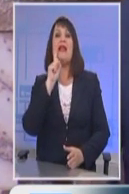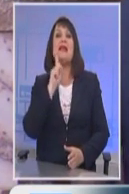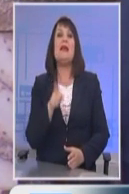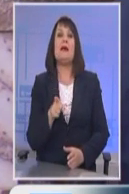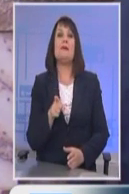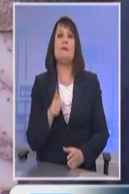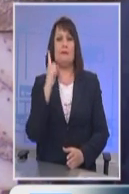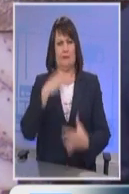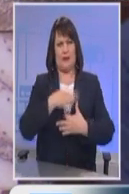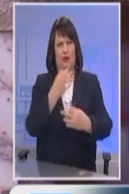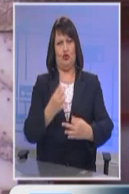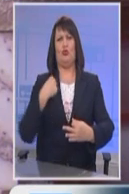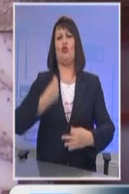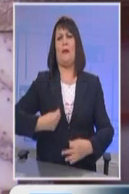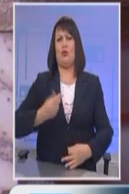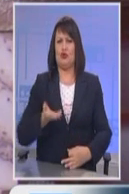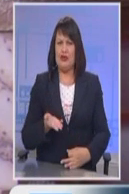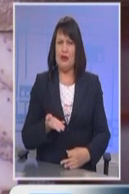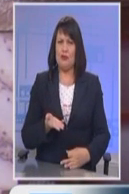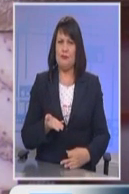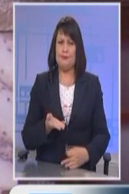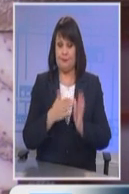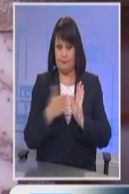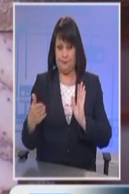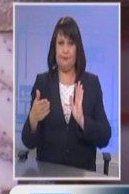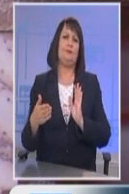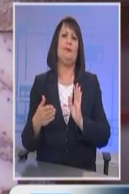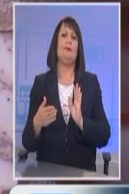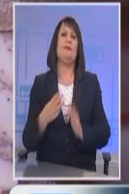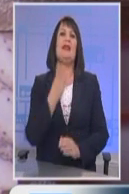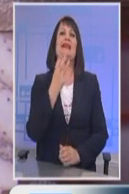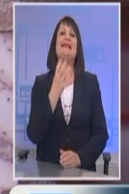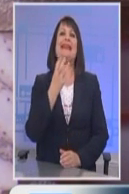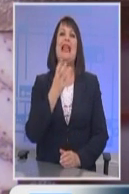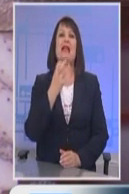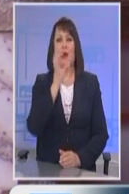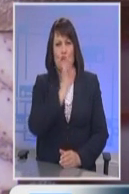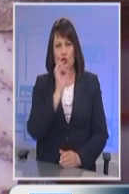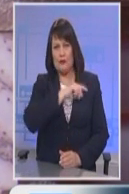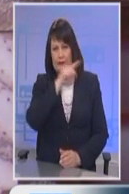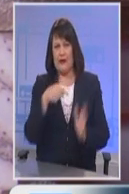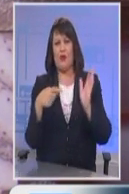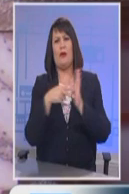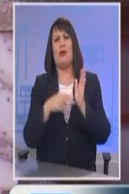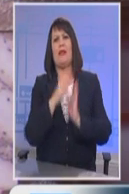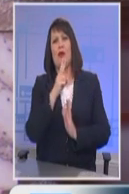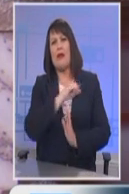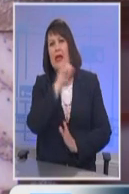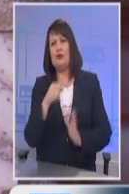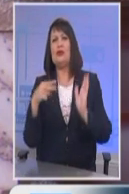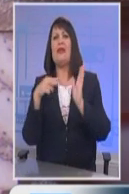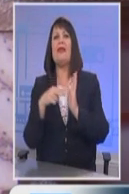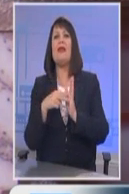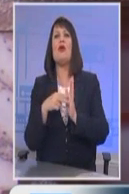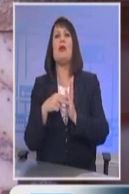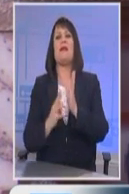των εκπροσώπων του ελληνικού δημοσίου την περίοδο 30 Δεκάτου 2012 έως 7 Δευτέρου 2014